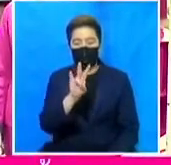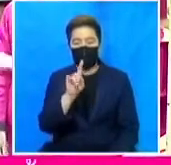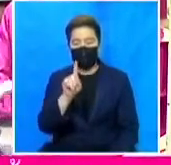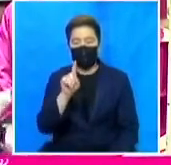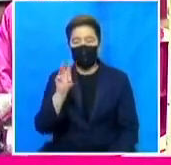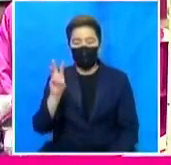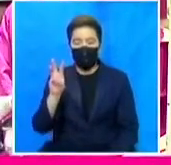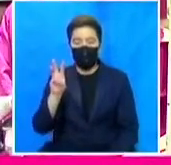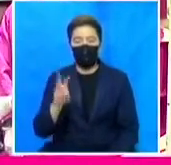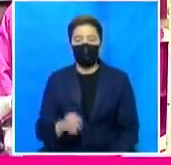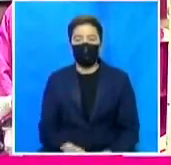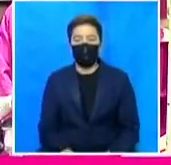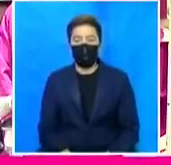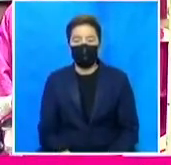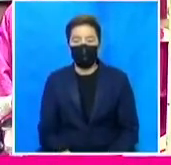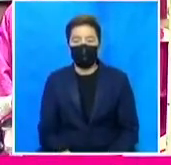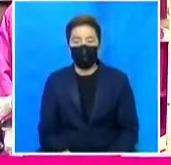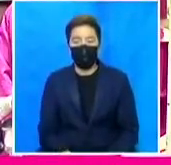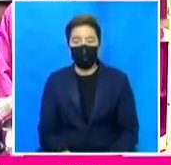684716